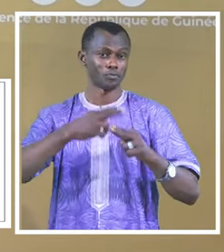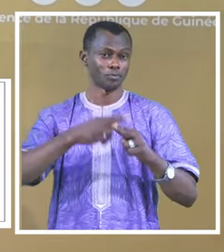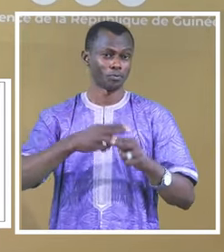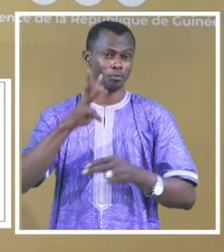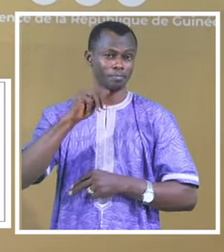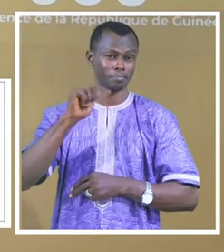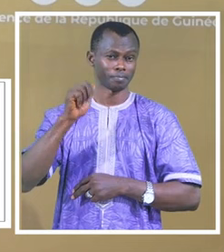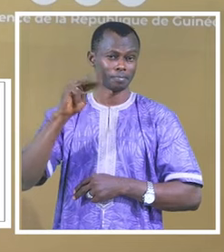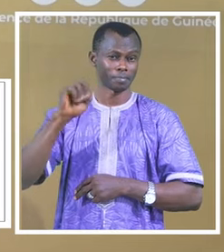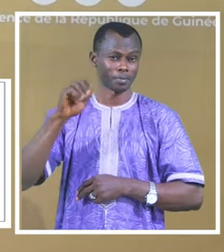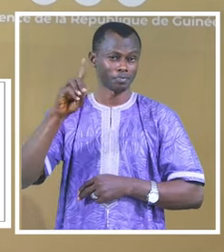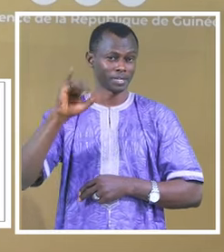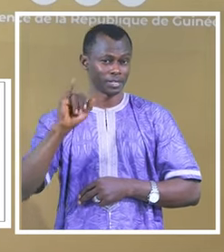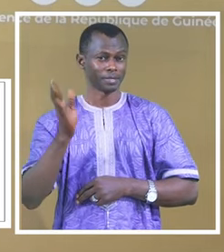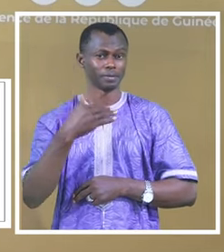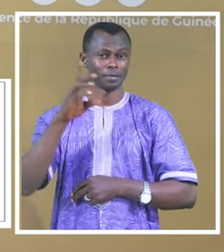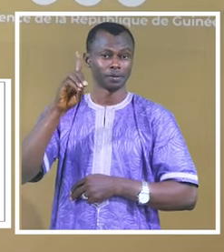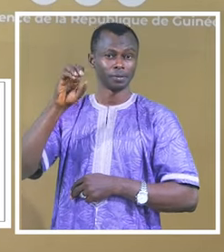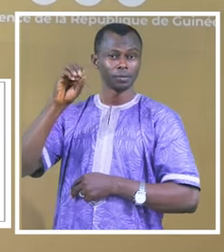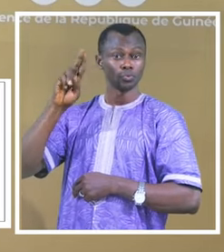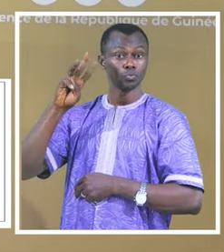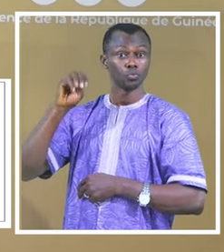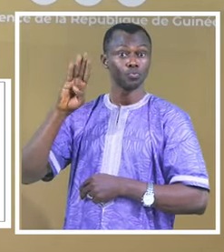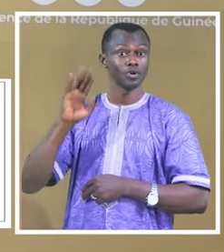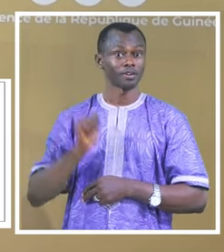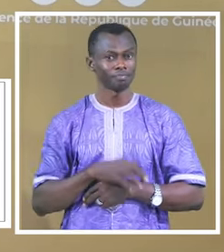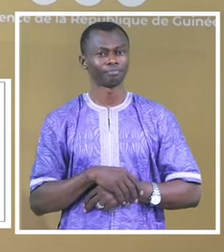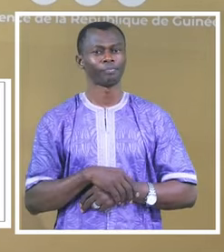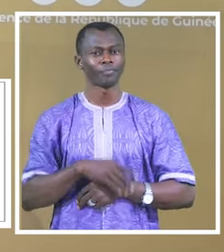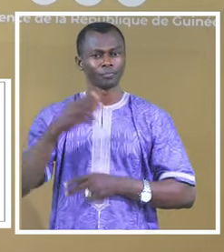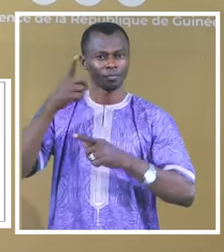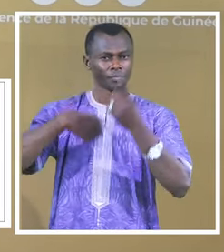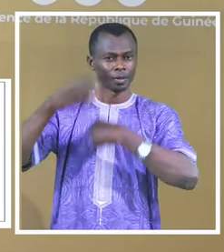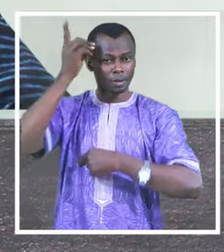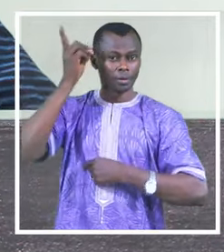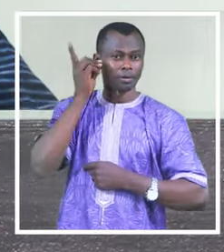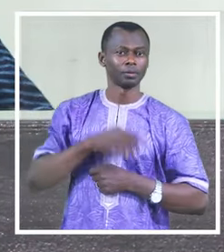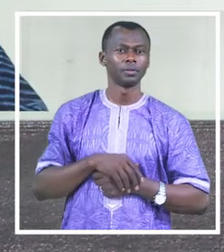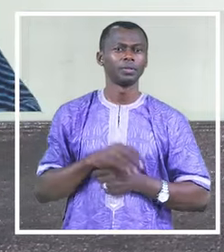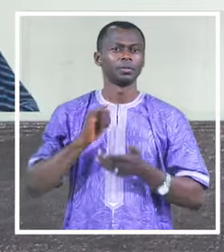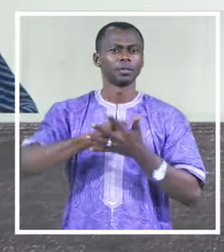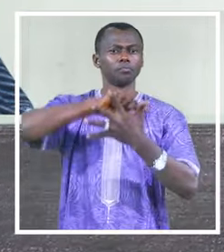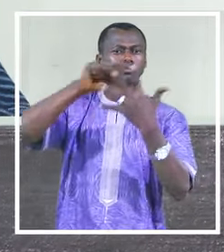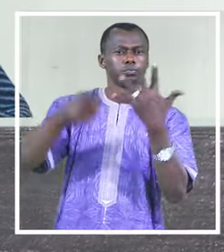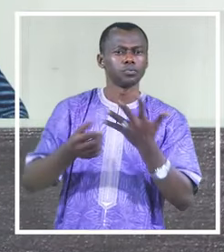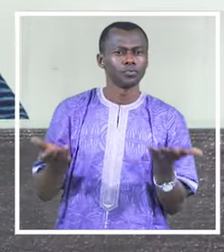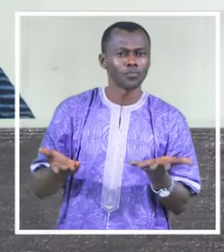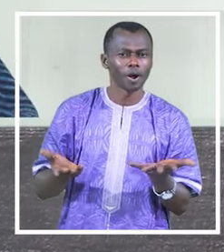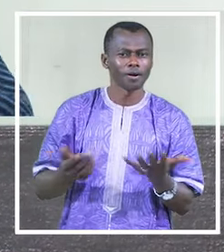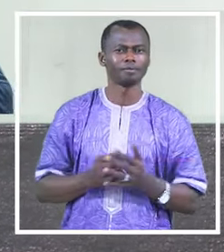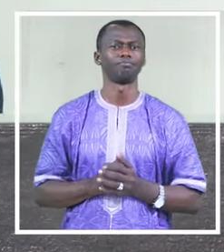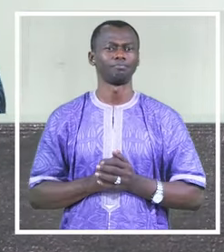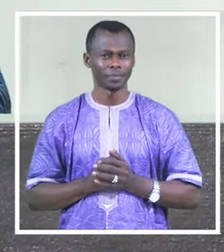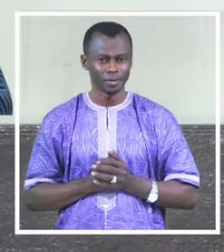colonel Mamadi Doumbouya. Les points suivants étaient inscrits à l'ordre du jour. 1. Message de Son Excellence Monsieur